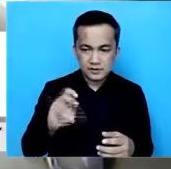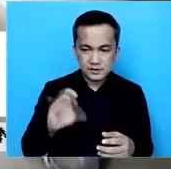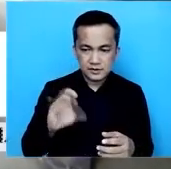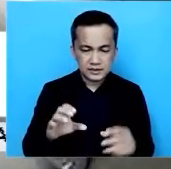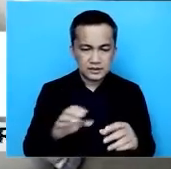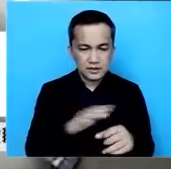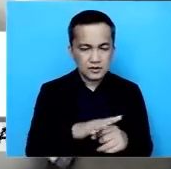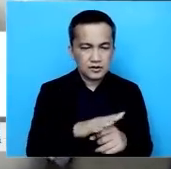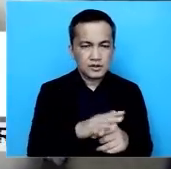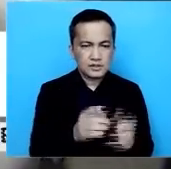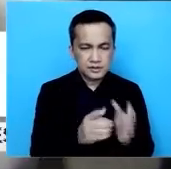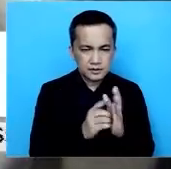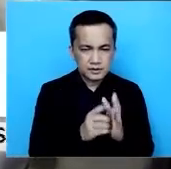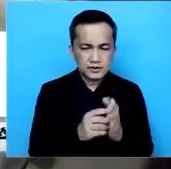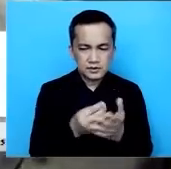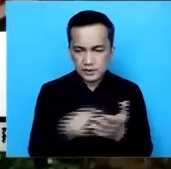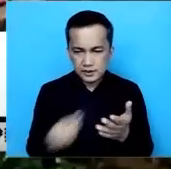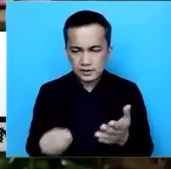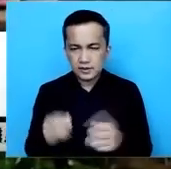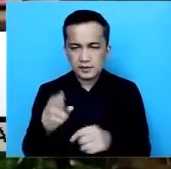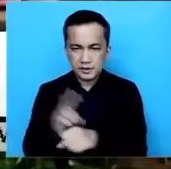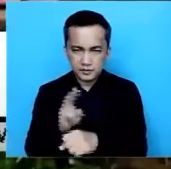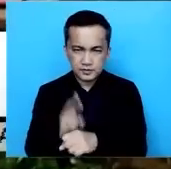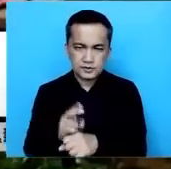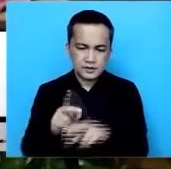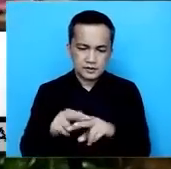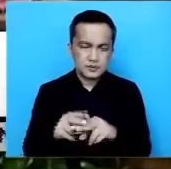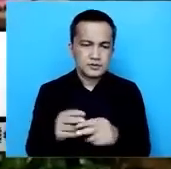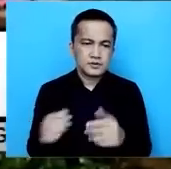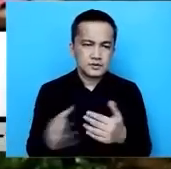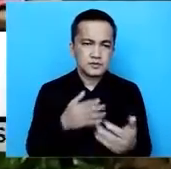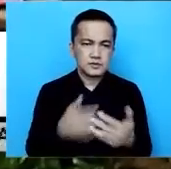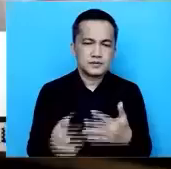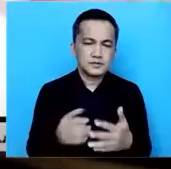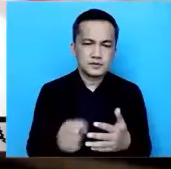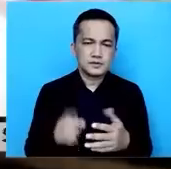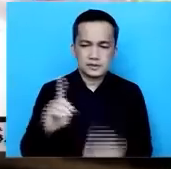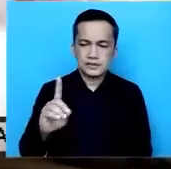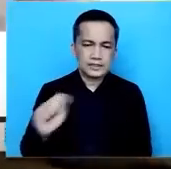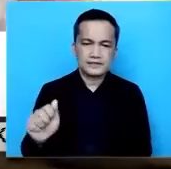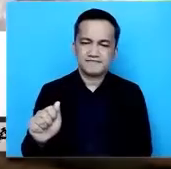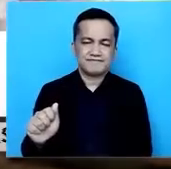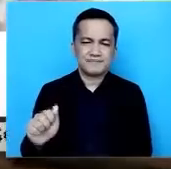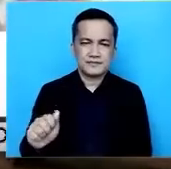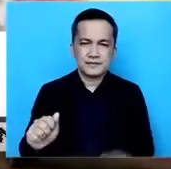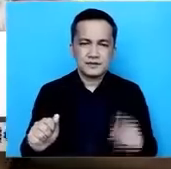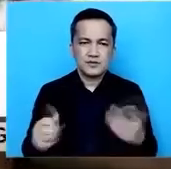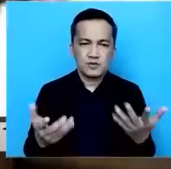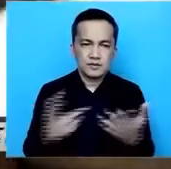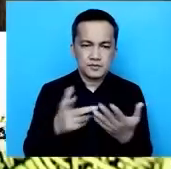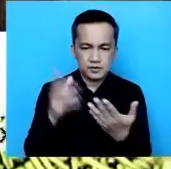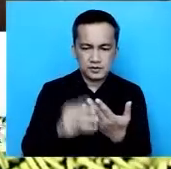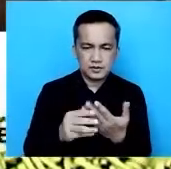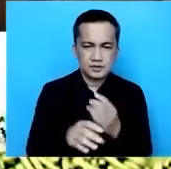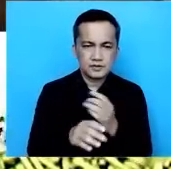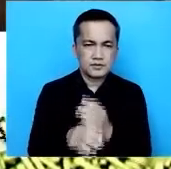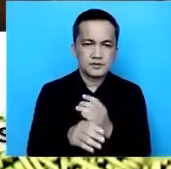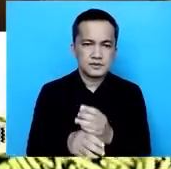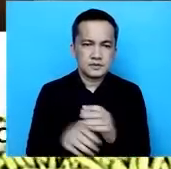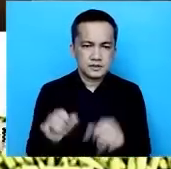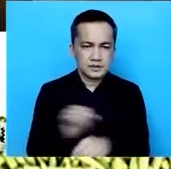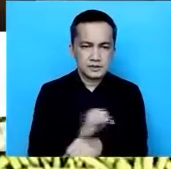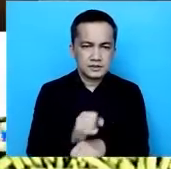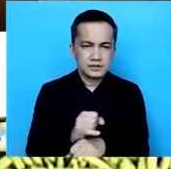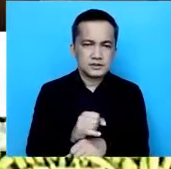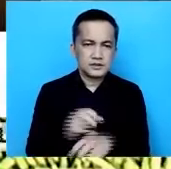demand, supply at consumption ng asin. Kahit daw ang mismong Department of Agriculture, wala palang programa para mapangalagaan ang industriya ng asin